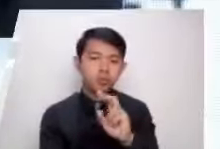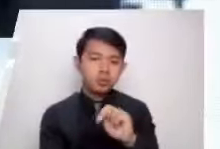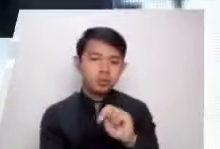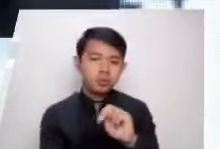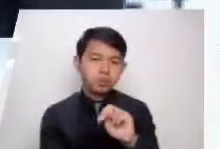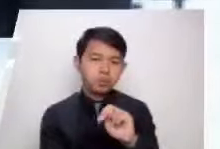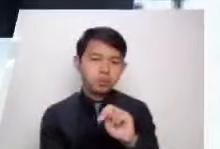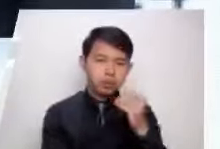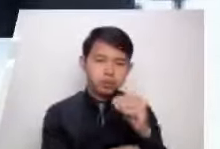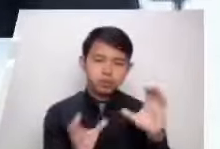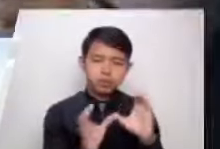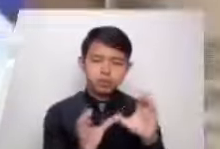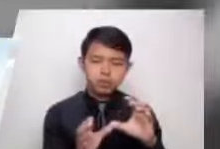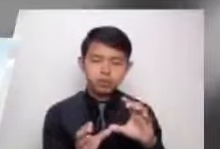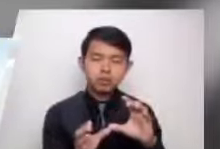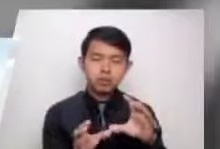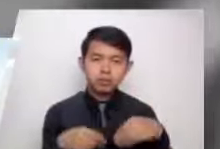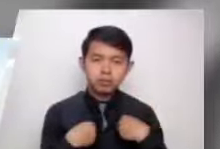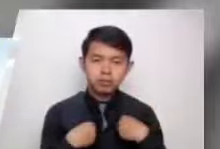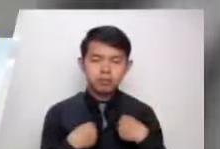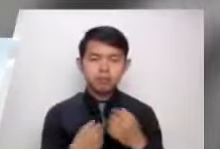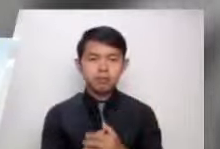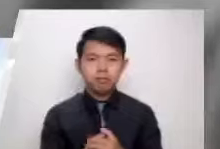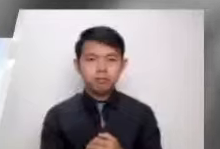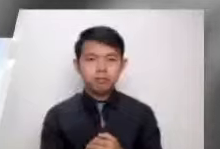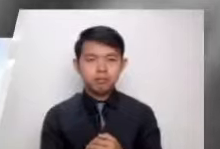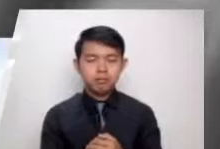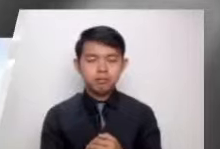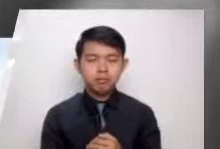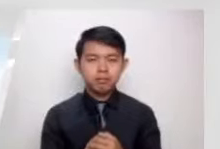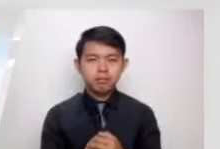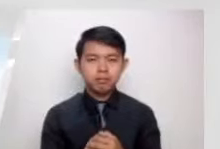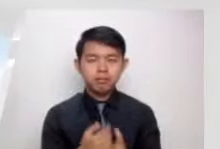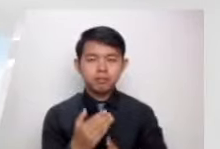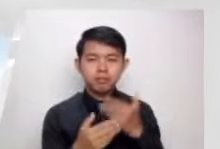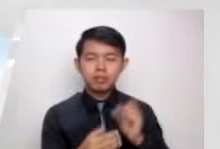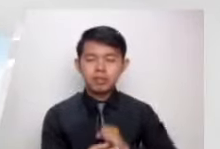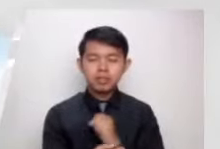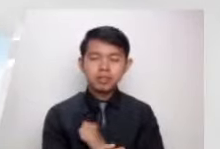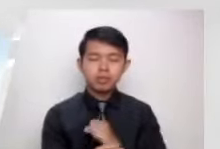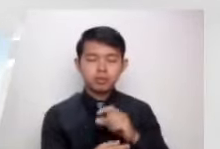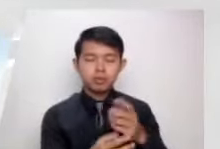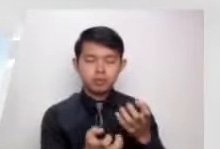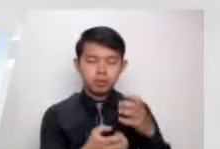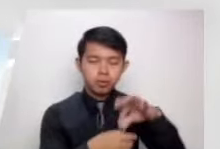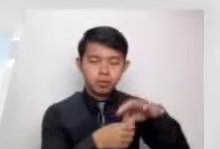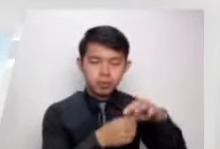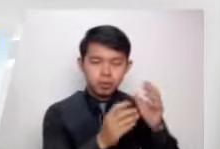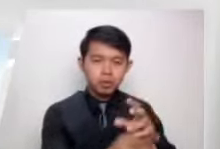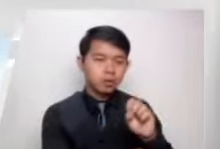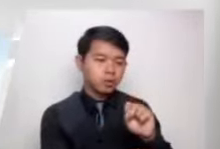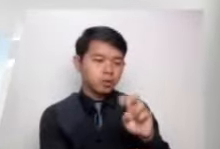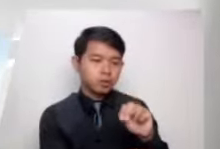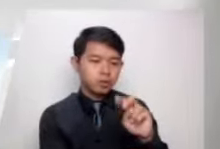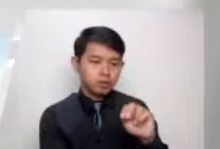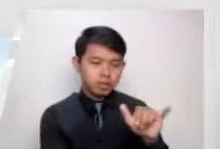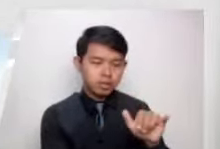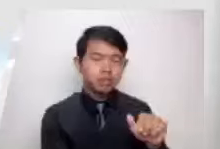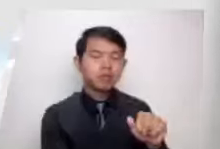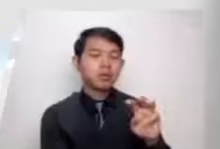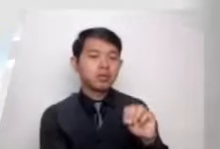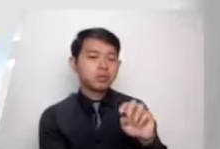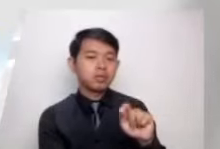and Acceptance. Pinapakansela ng senatorial aspirant na si Sunny Matula ang CONA ni Quibuloy na binigay umano ng